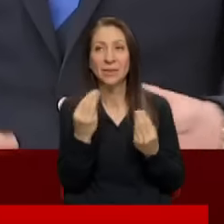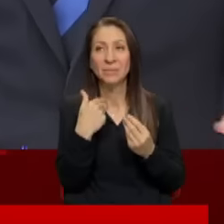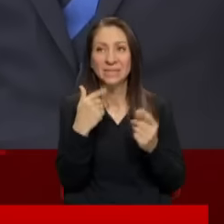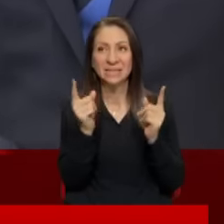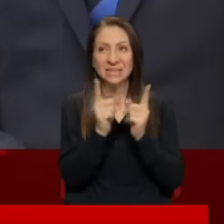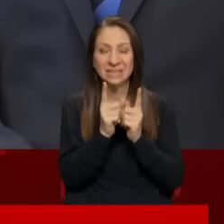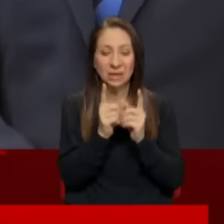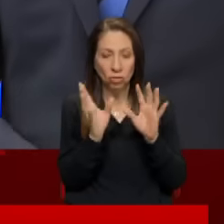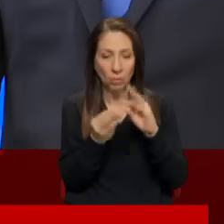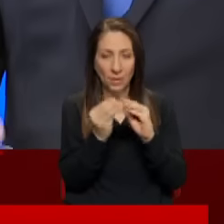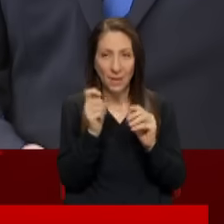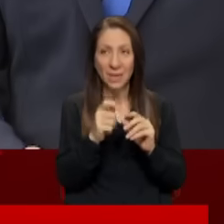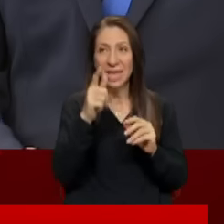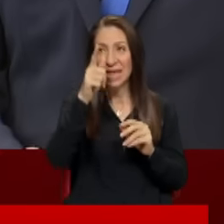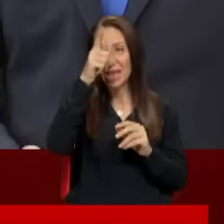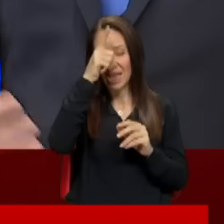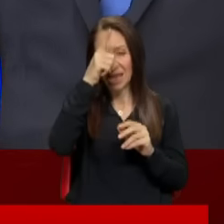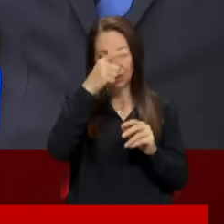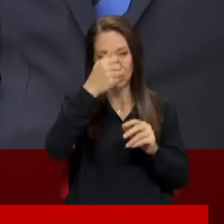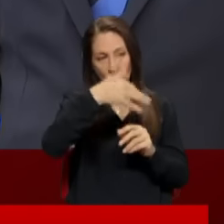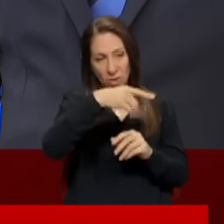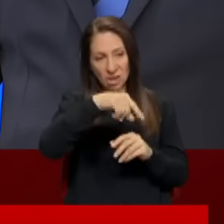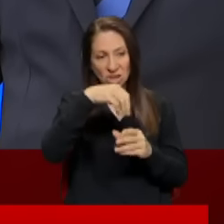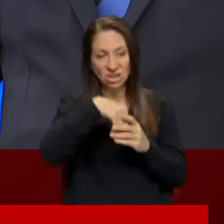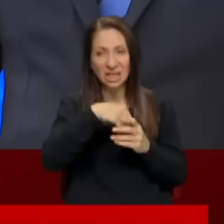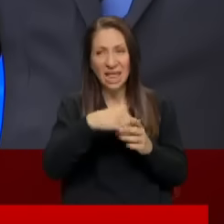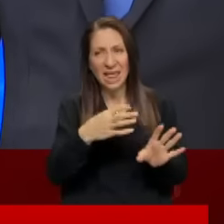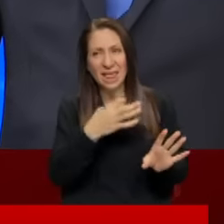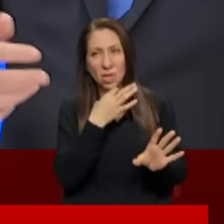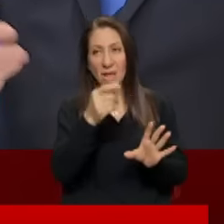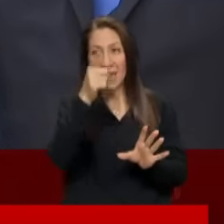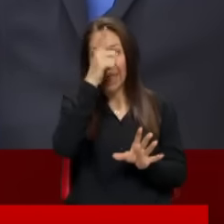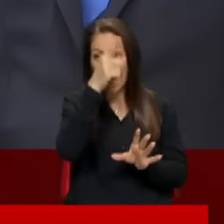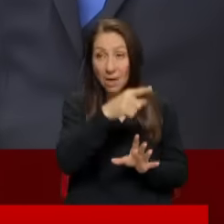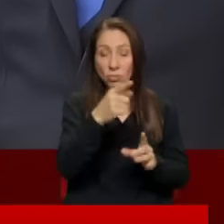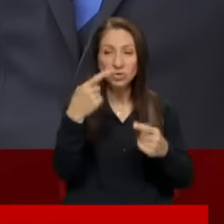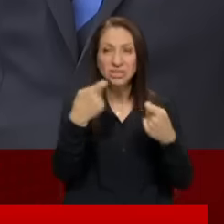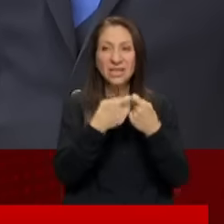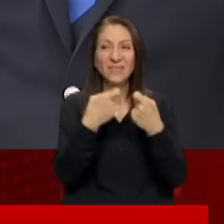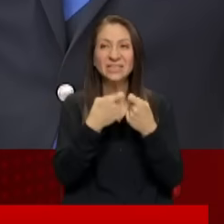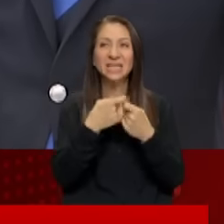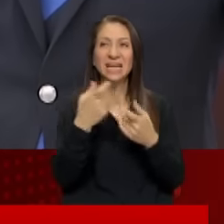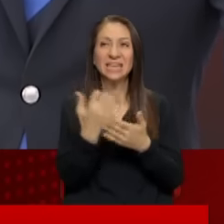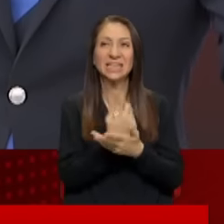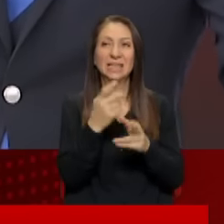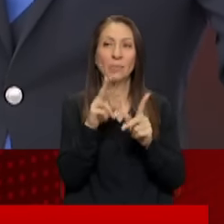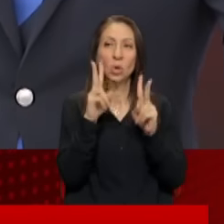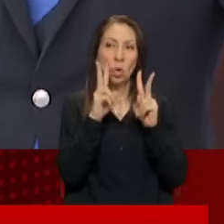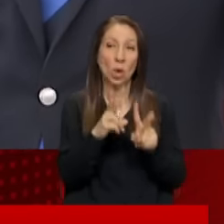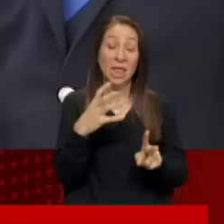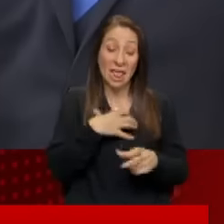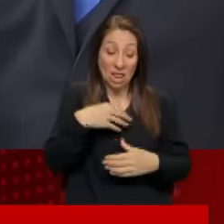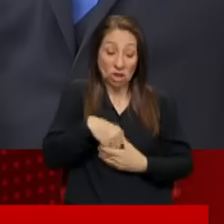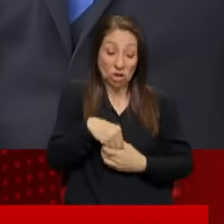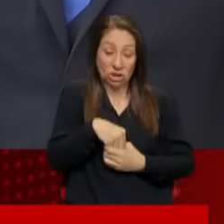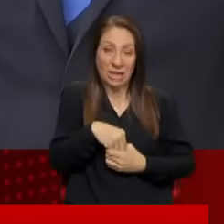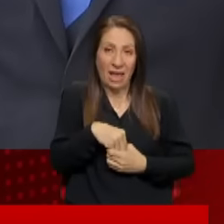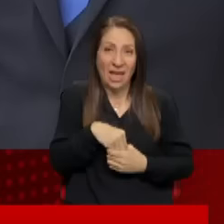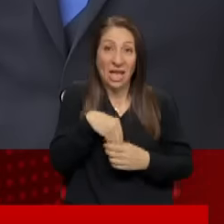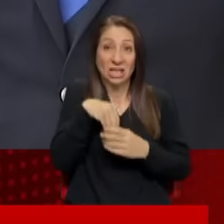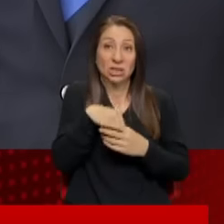kısa bir toplama yapayım. İran rejimi, içeride zora düşen İran rejimi bu çatışma ortamının kazananı gibi görünüyor. Kendi içerisi için söylüyorum.